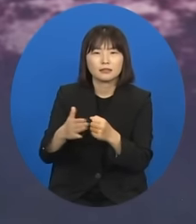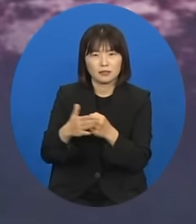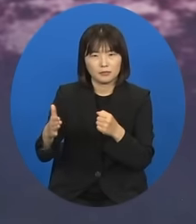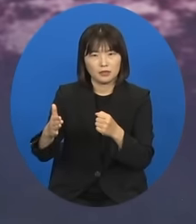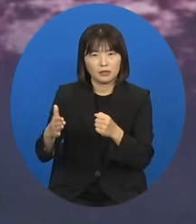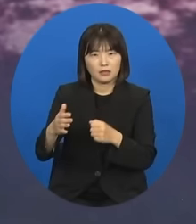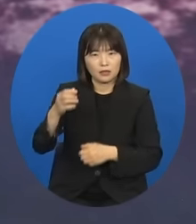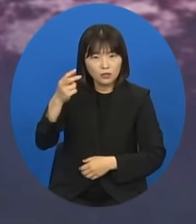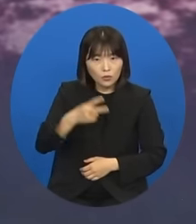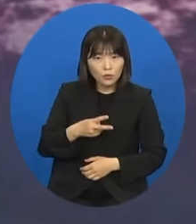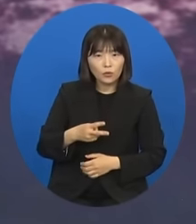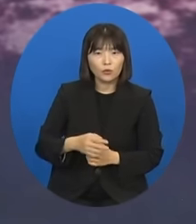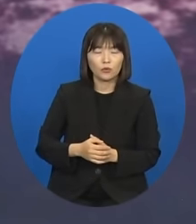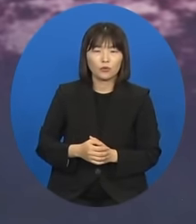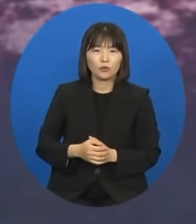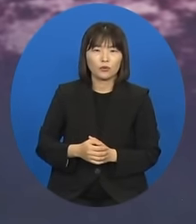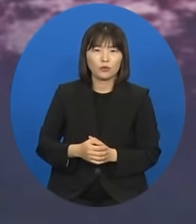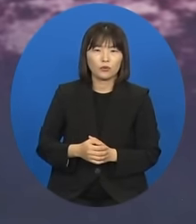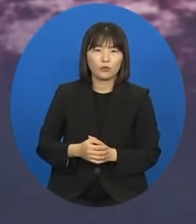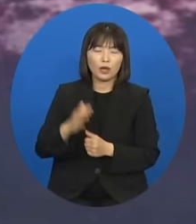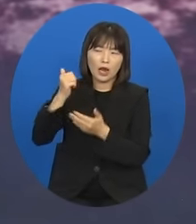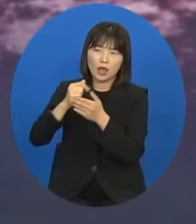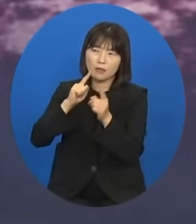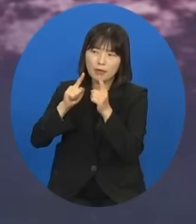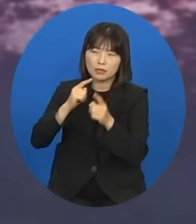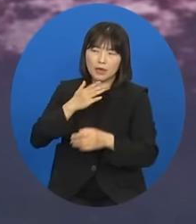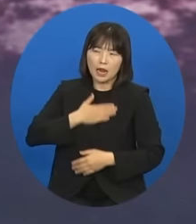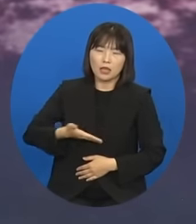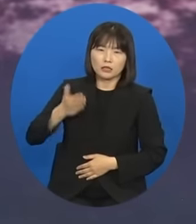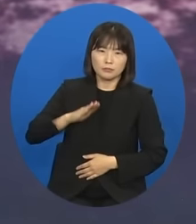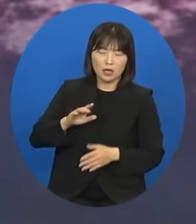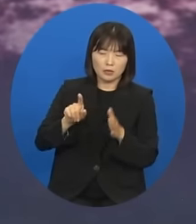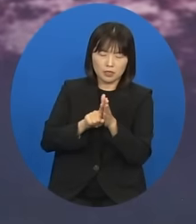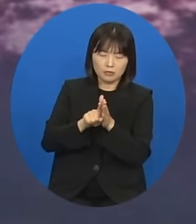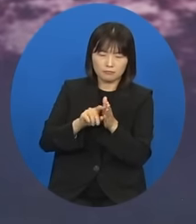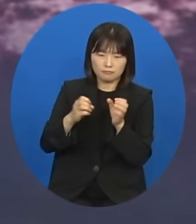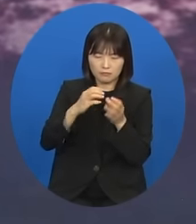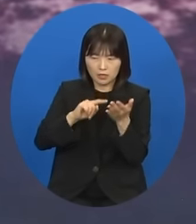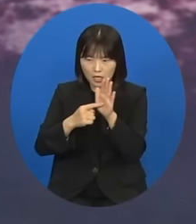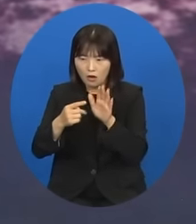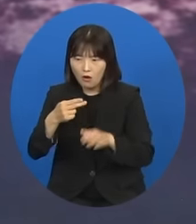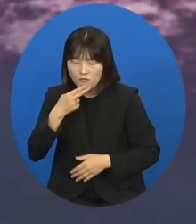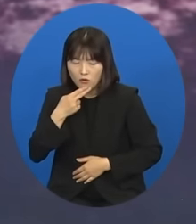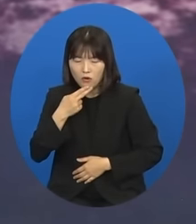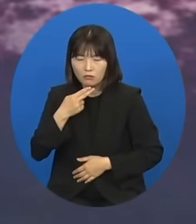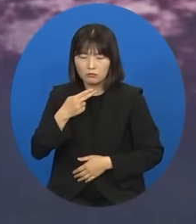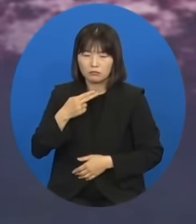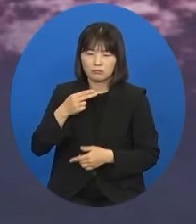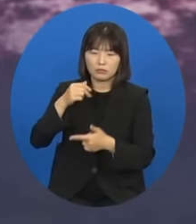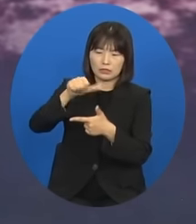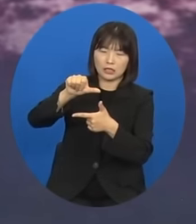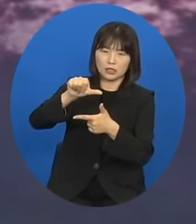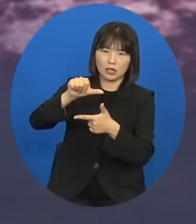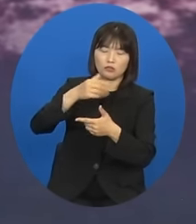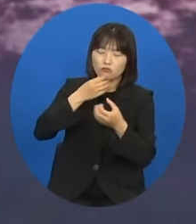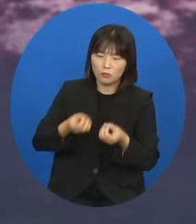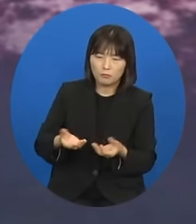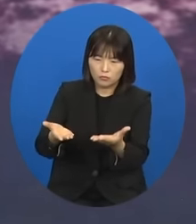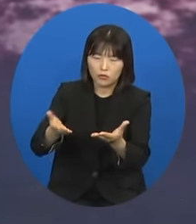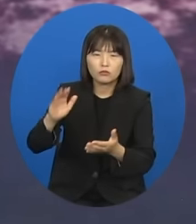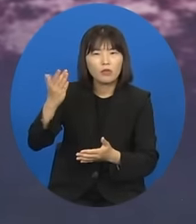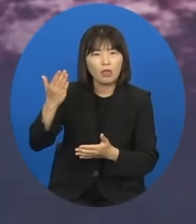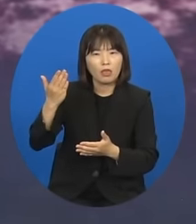설령 알았다 하더라도 그가 믿음으로 그걸 반응하지 않고에 장자가 받아야지라고 했기 때문에이